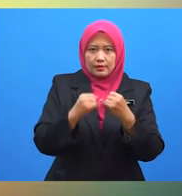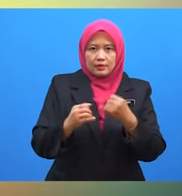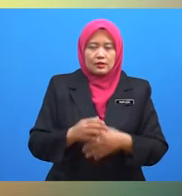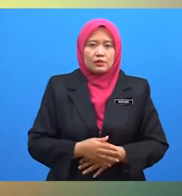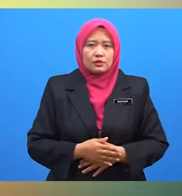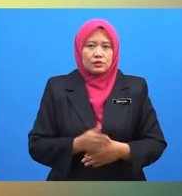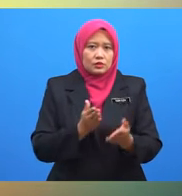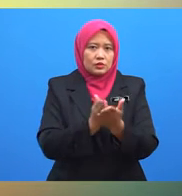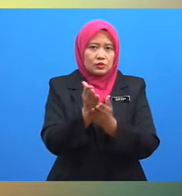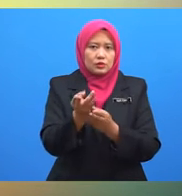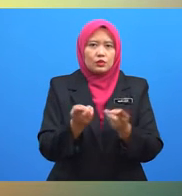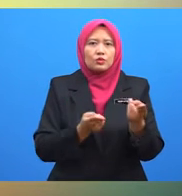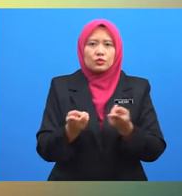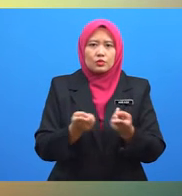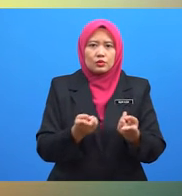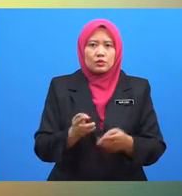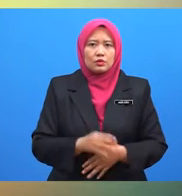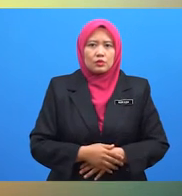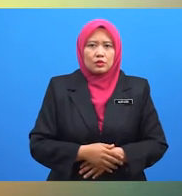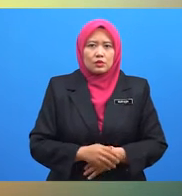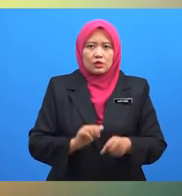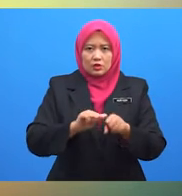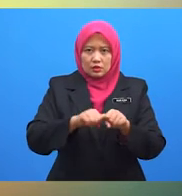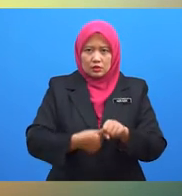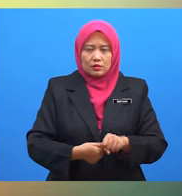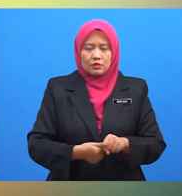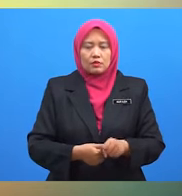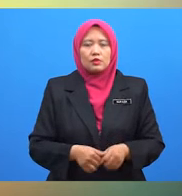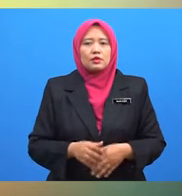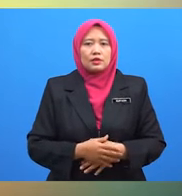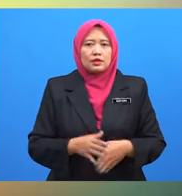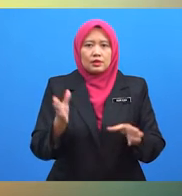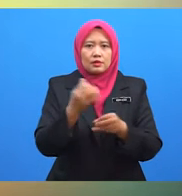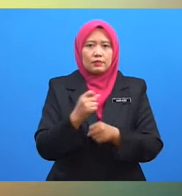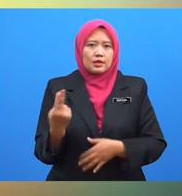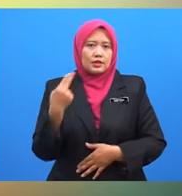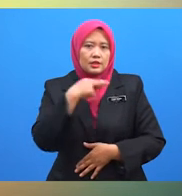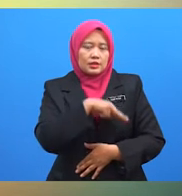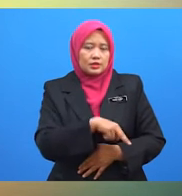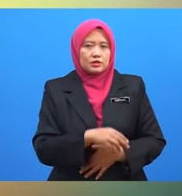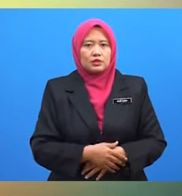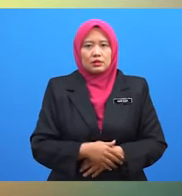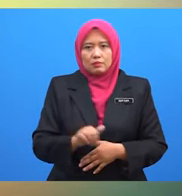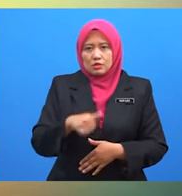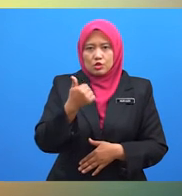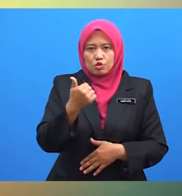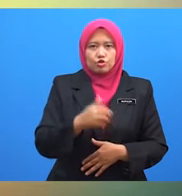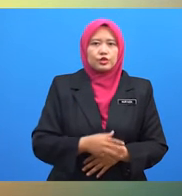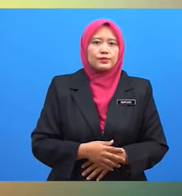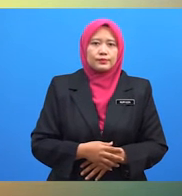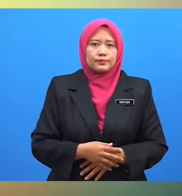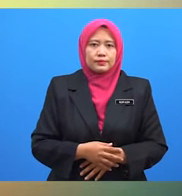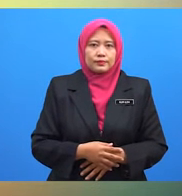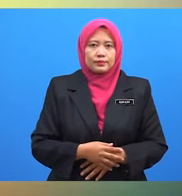cikgu, teruskan usaha agar apa jua yang dikerjakan akan membuahkan hasil yang